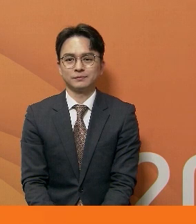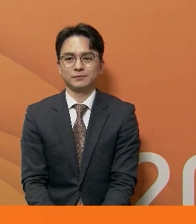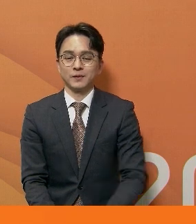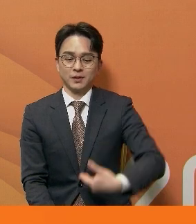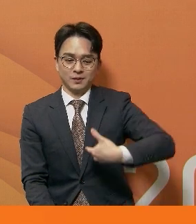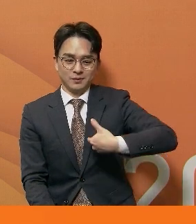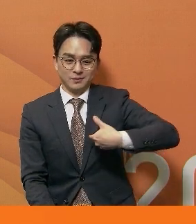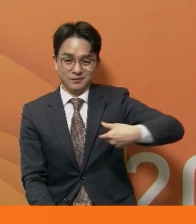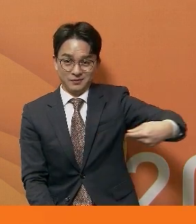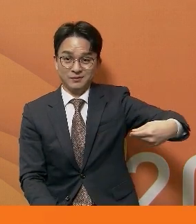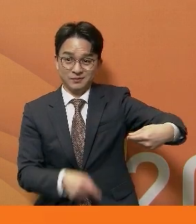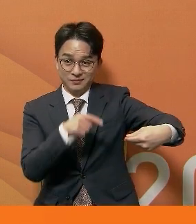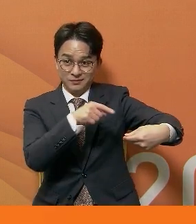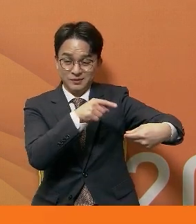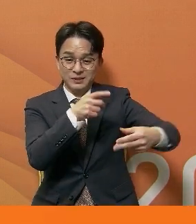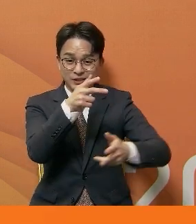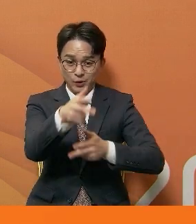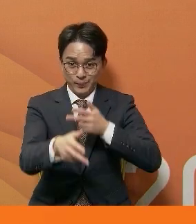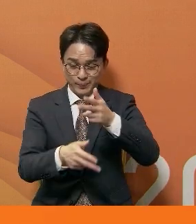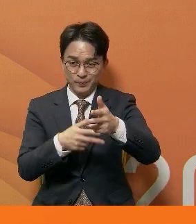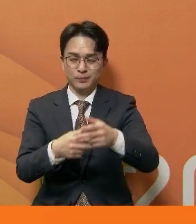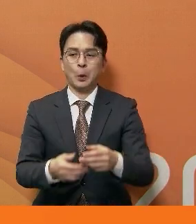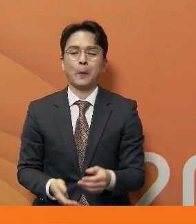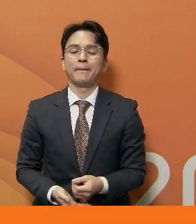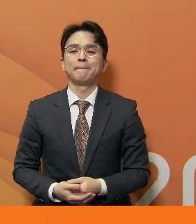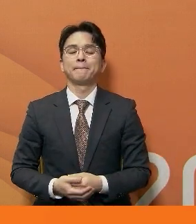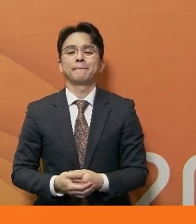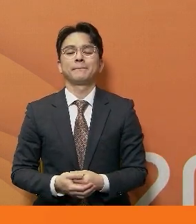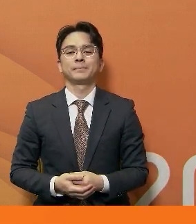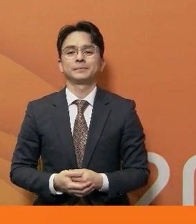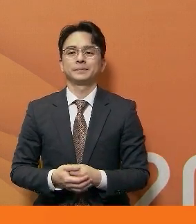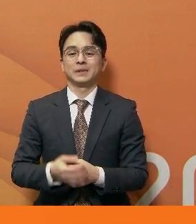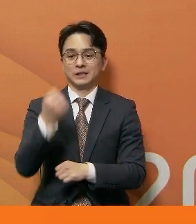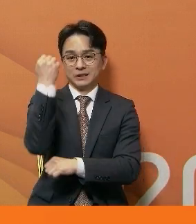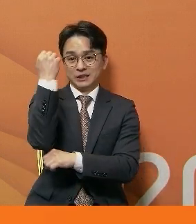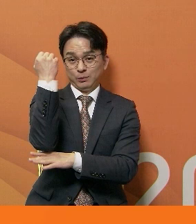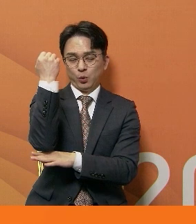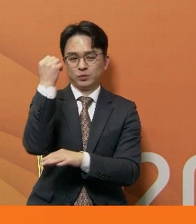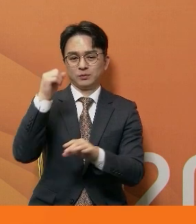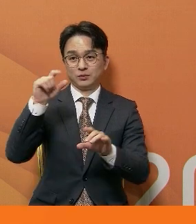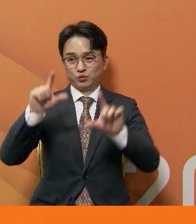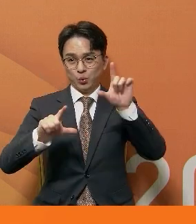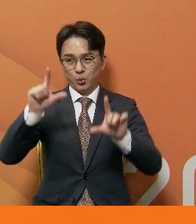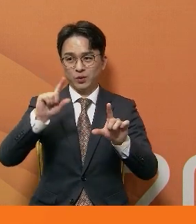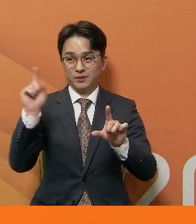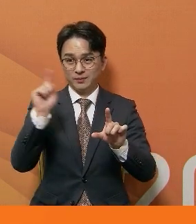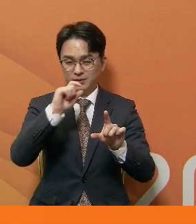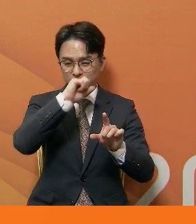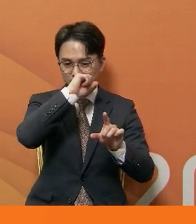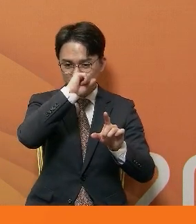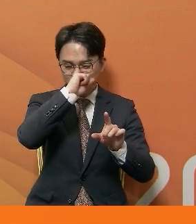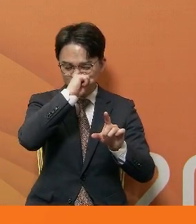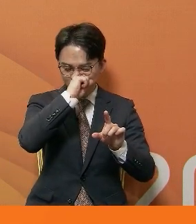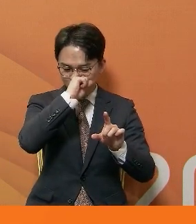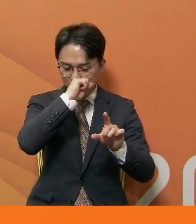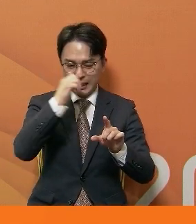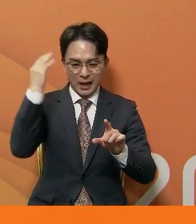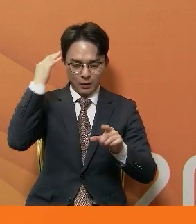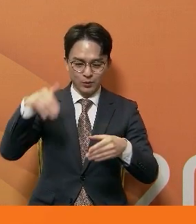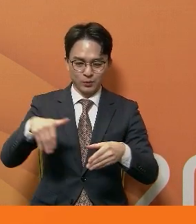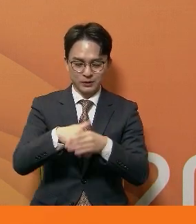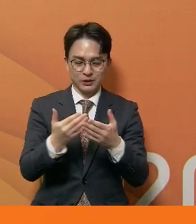융자 유치 지원사업의 전체적인 구조는 아까 말씀드렸던 것처럼 저희가 이제 그 타기관들과 협력사업으로 운영을